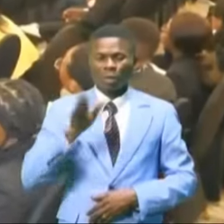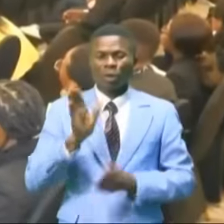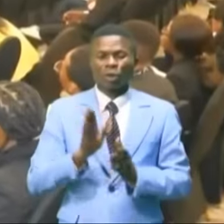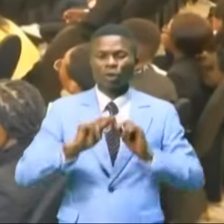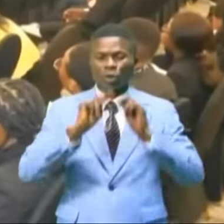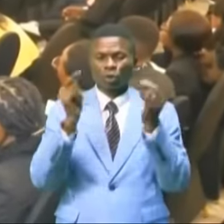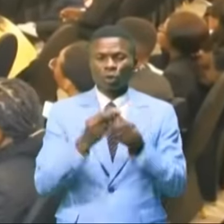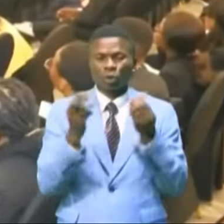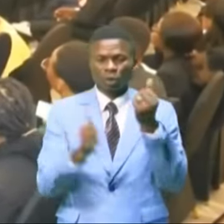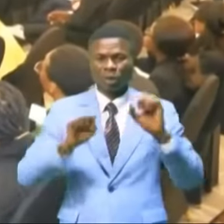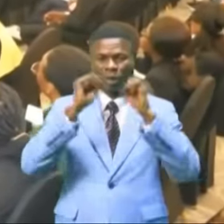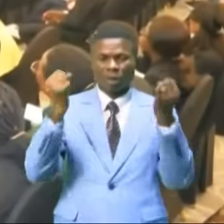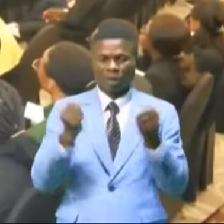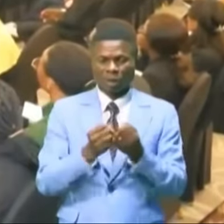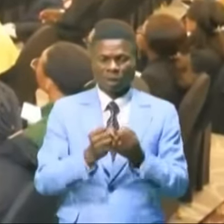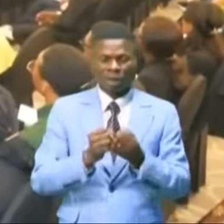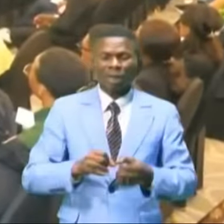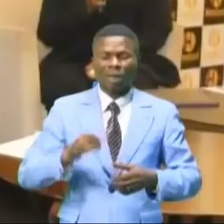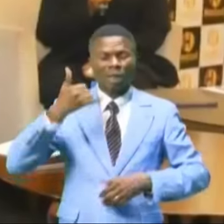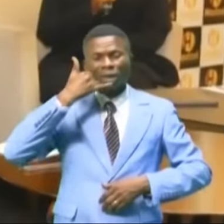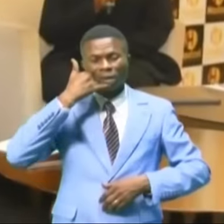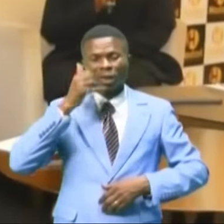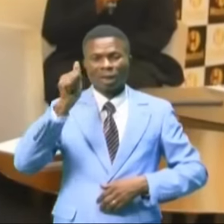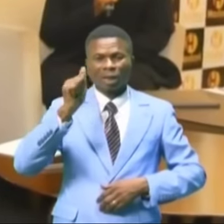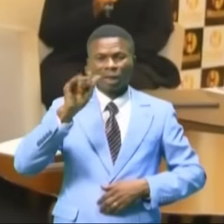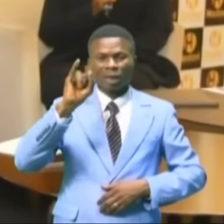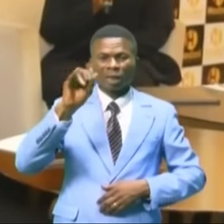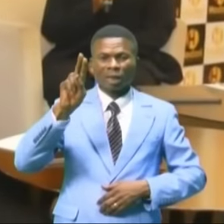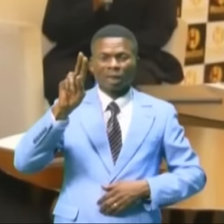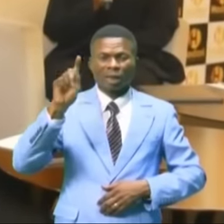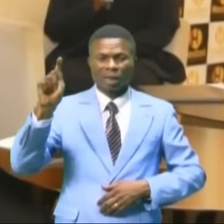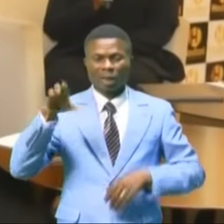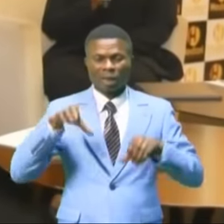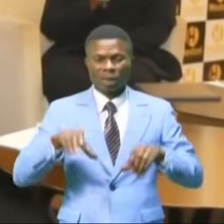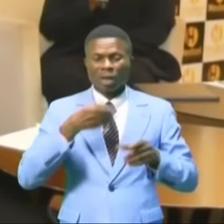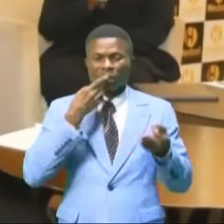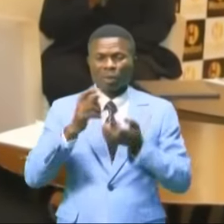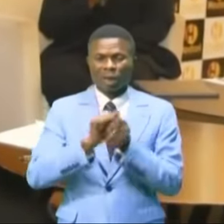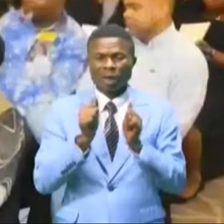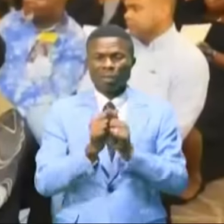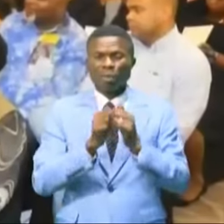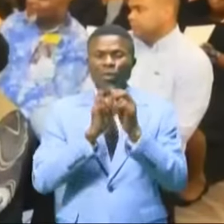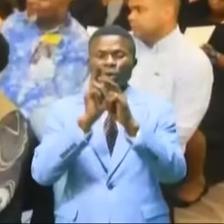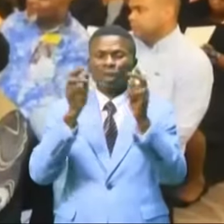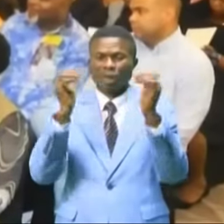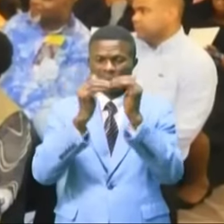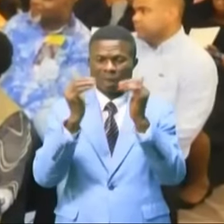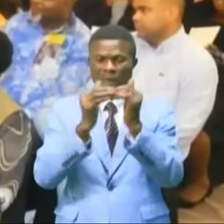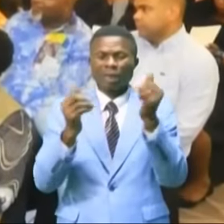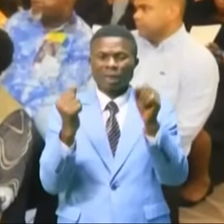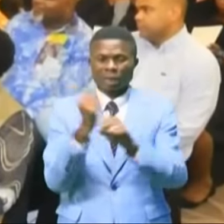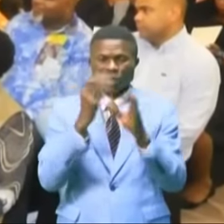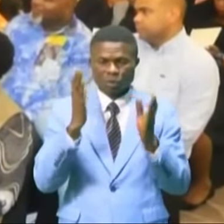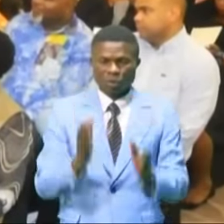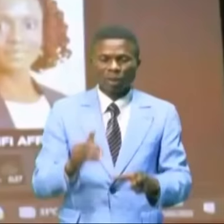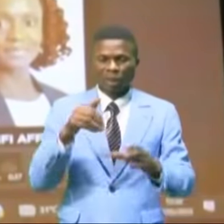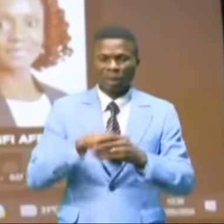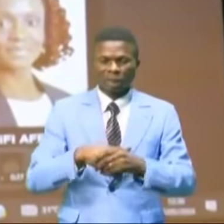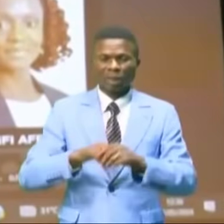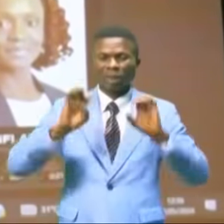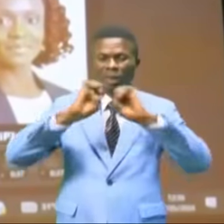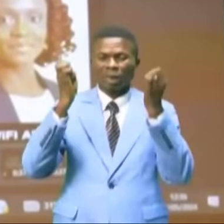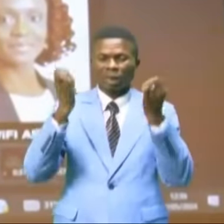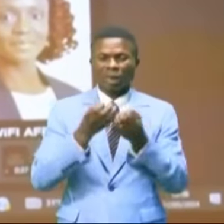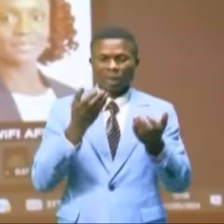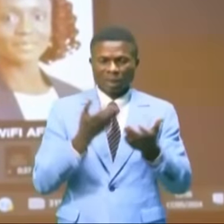la société Airtel Congo, a quant à elle parlé de l'apport des personnels féminins au sein des